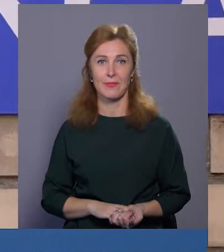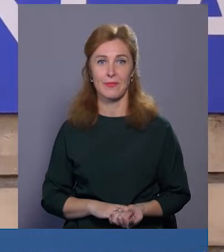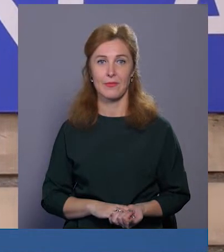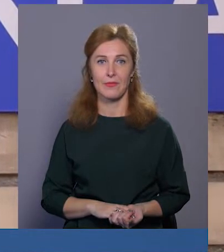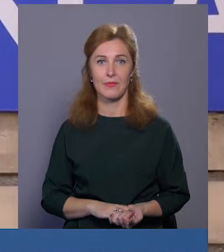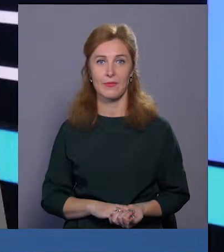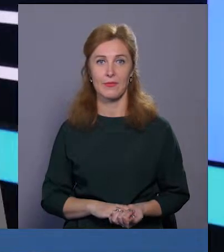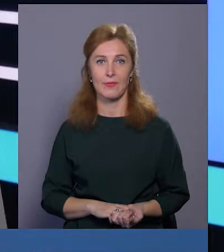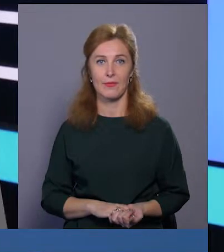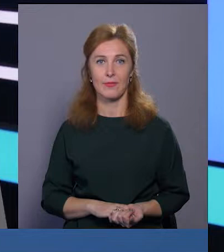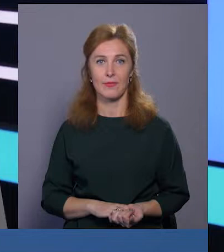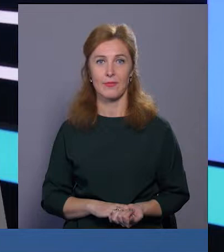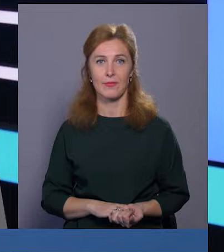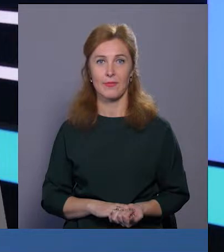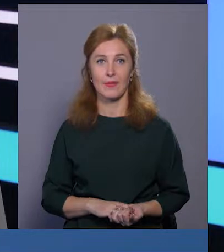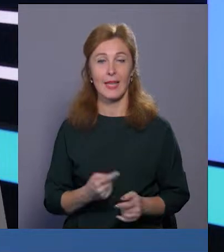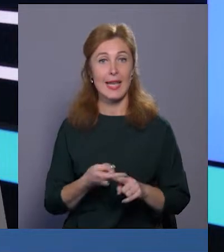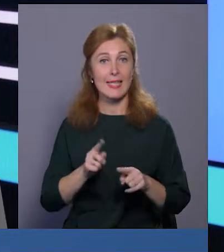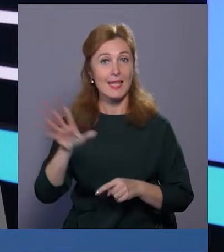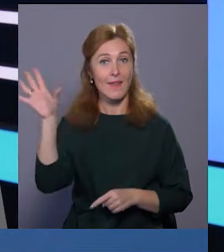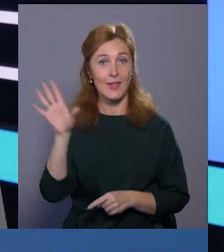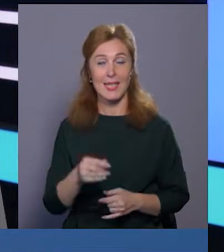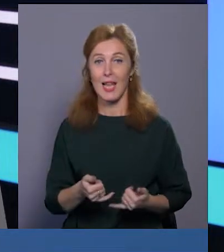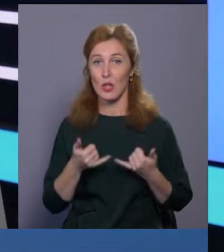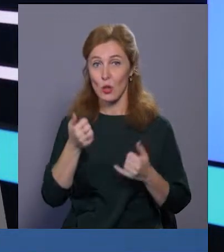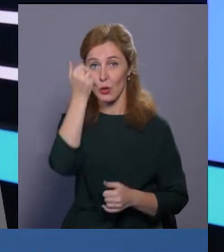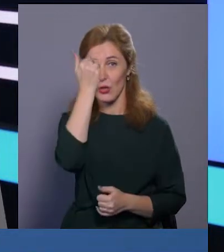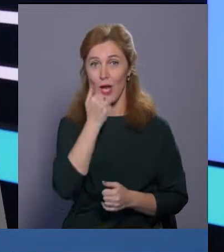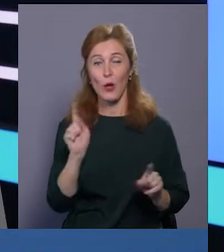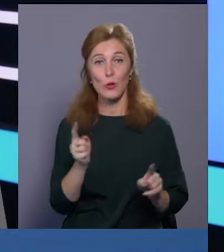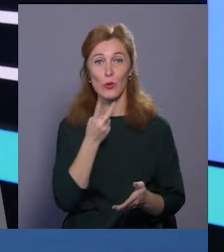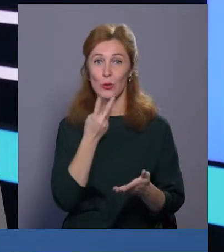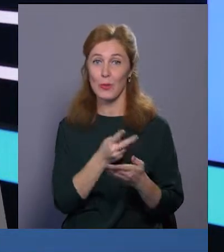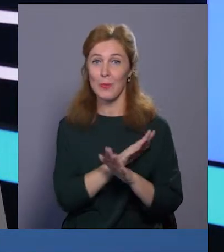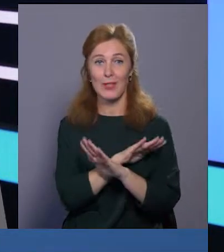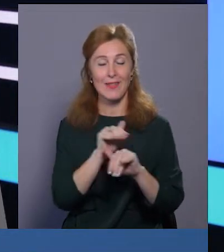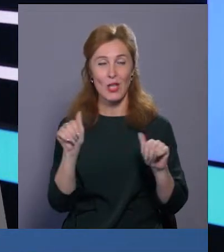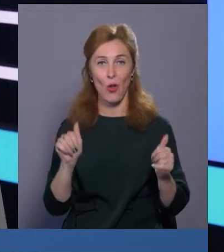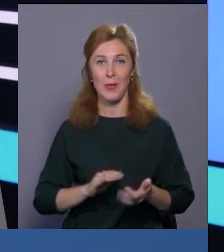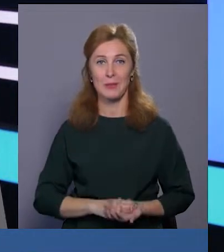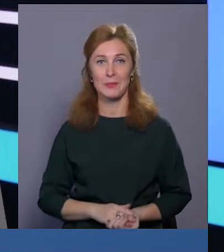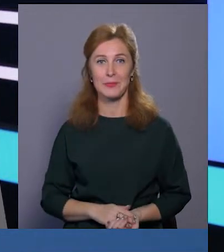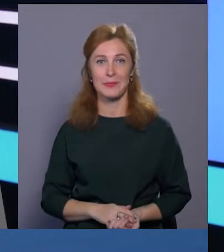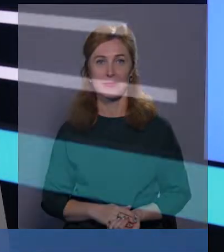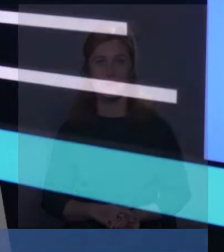Це все на сьогодні. Дякуємо, що дивитесь. На все добре.